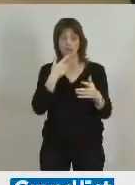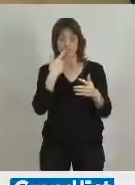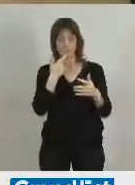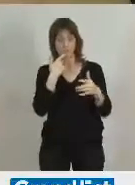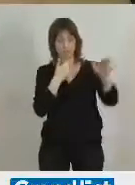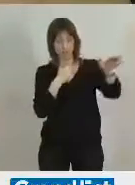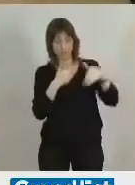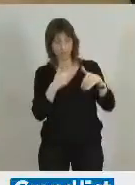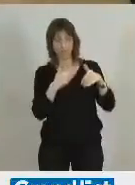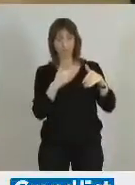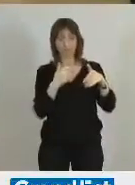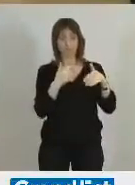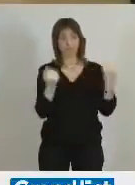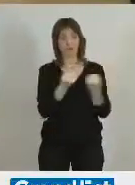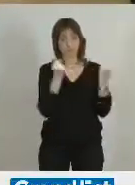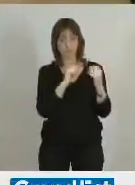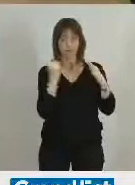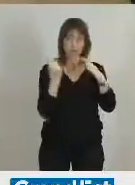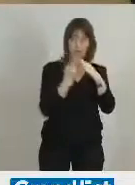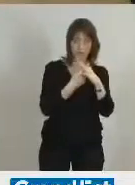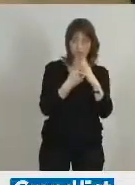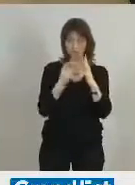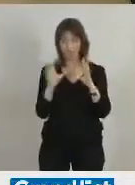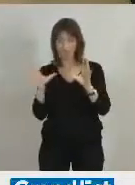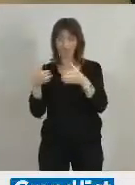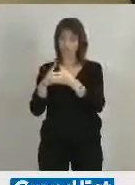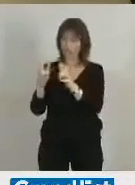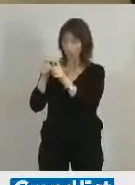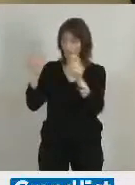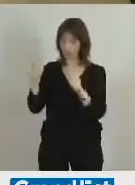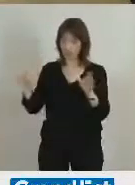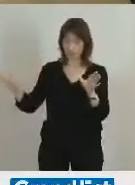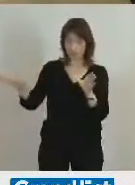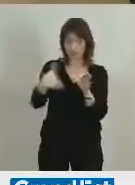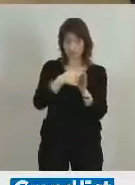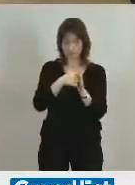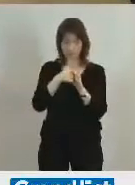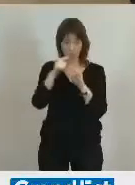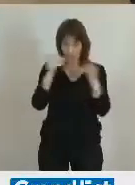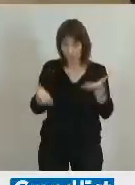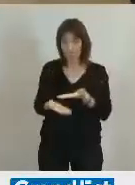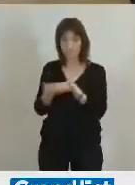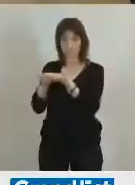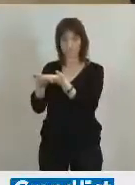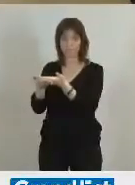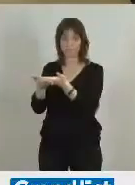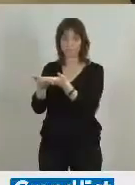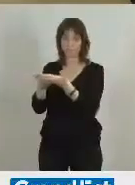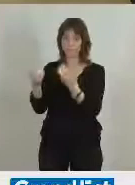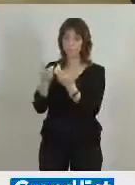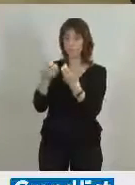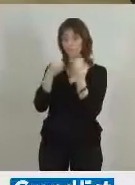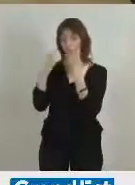l'insertion, de la formation et de l'entreprise, pour que toutes les formes d'habitat puissent être encouragées, qu'il s'agisse de la